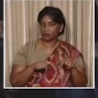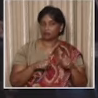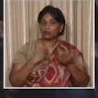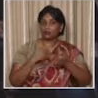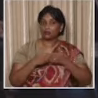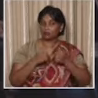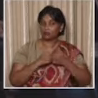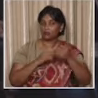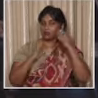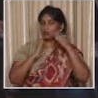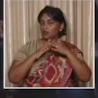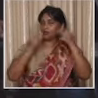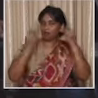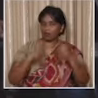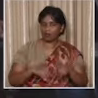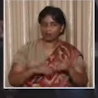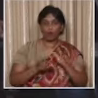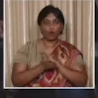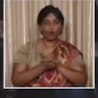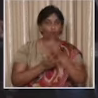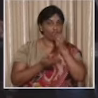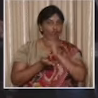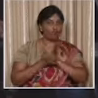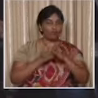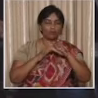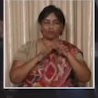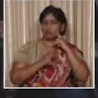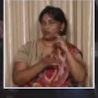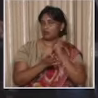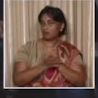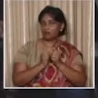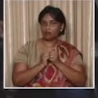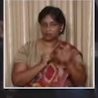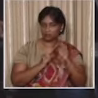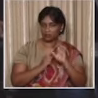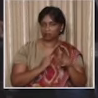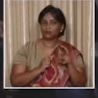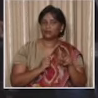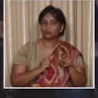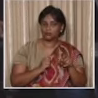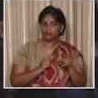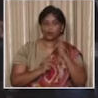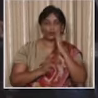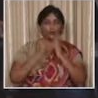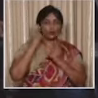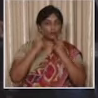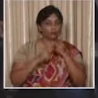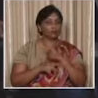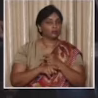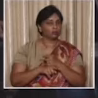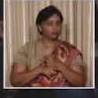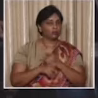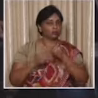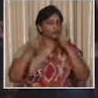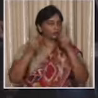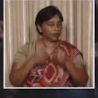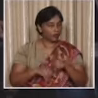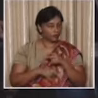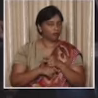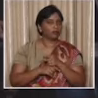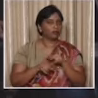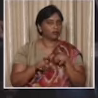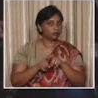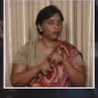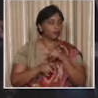इदिकिरिम कर्मांते कडंग वटिला होटल सेष्टे बहुम अमारु तत्तेकट वटलती संचार कर्मांते वटीमत् एक्कम